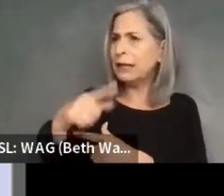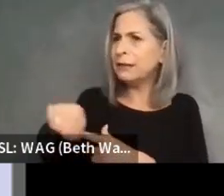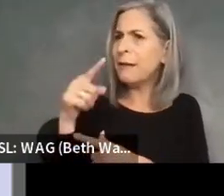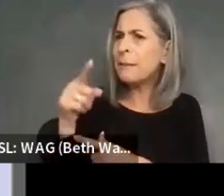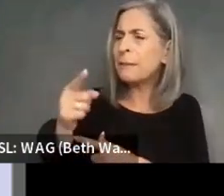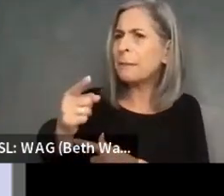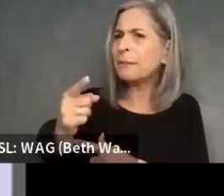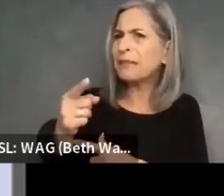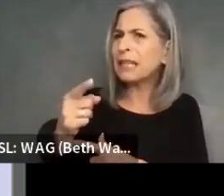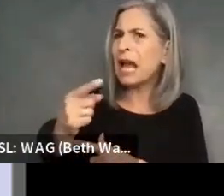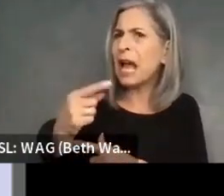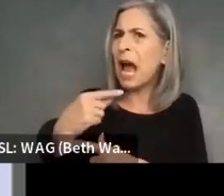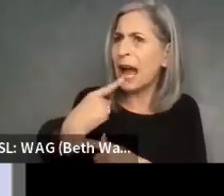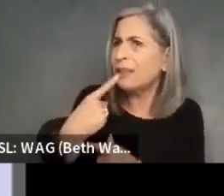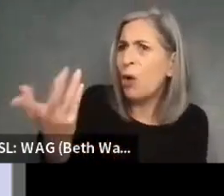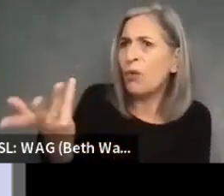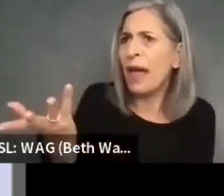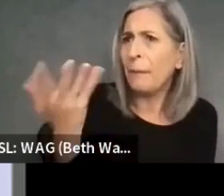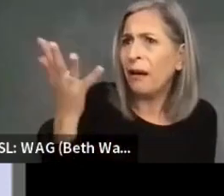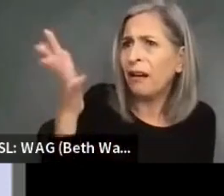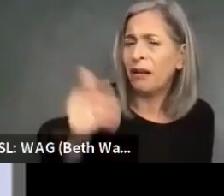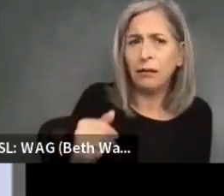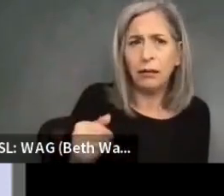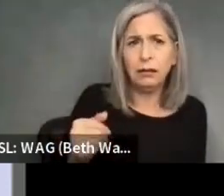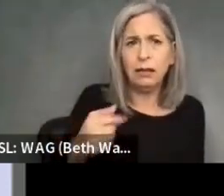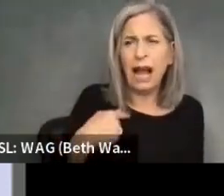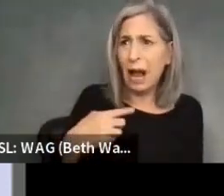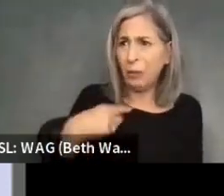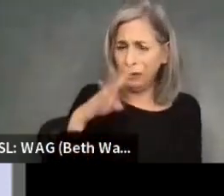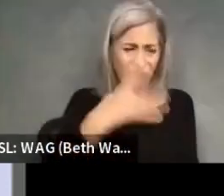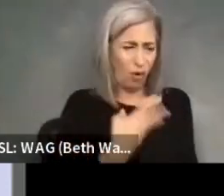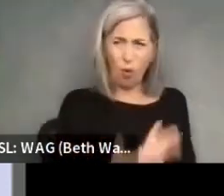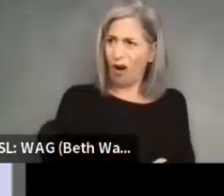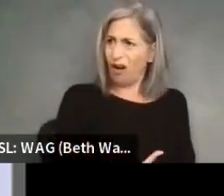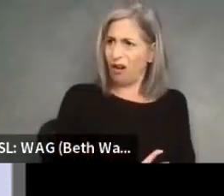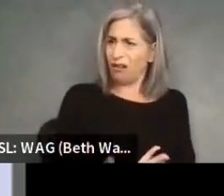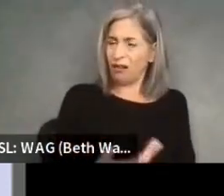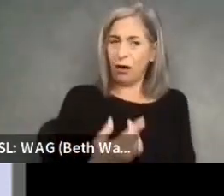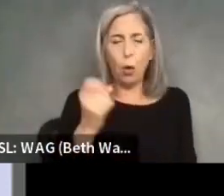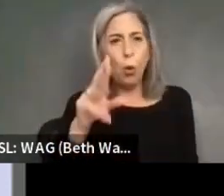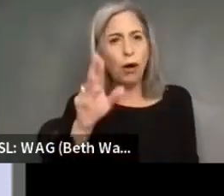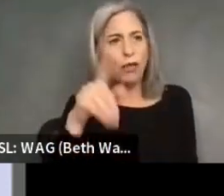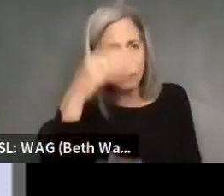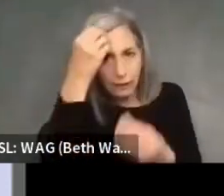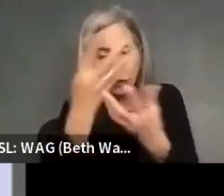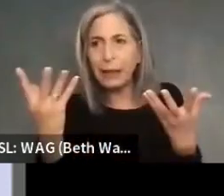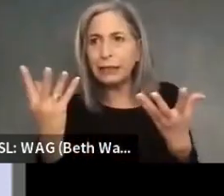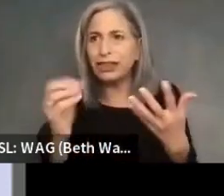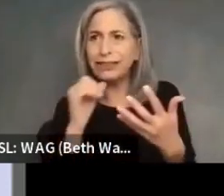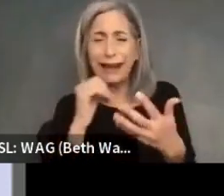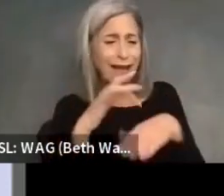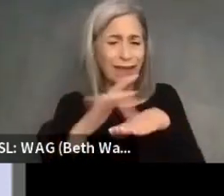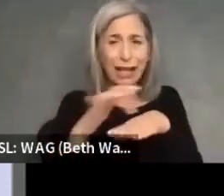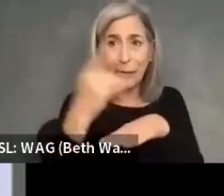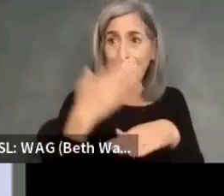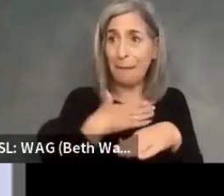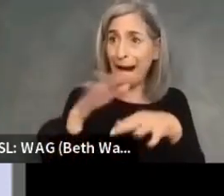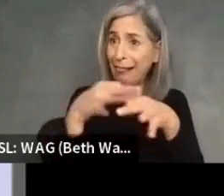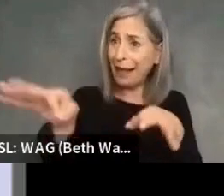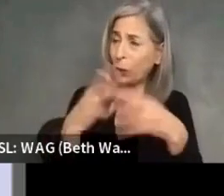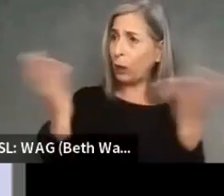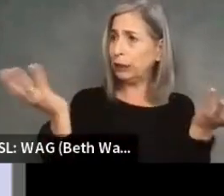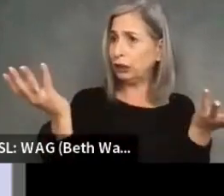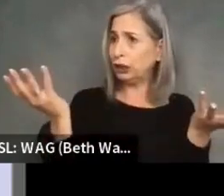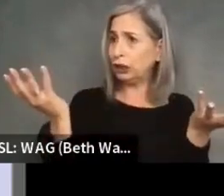是我就问他们，那你们是不是有告诉他们你有这个语言的需求？然后